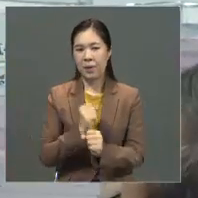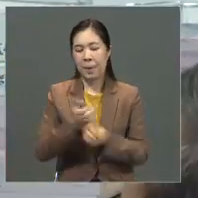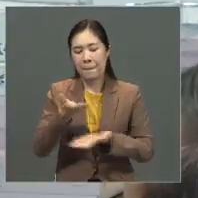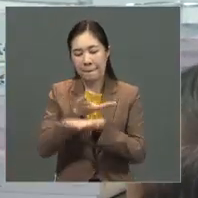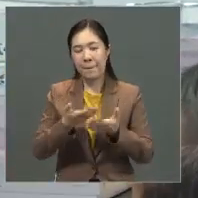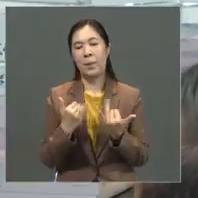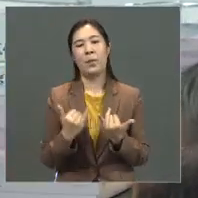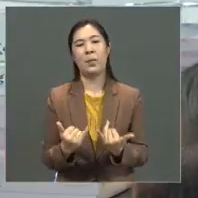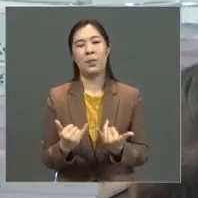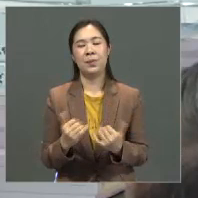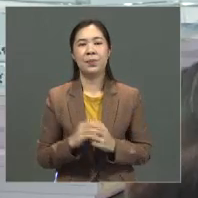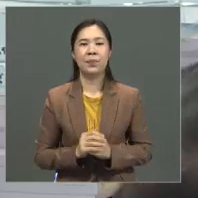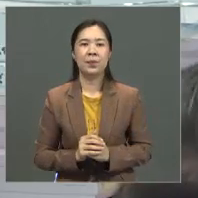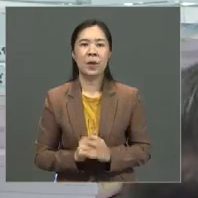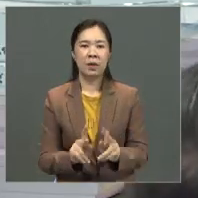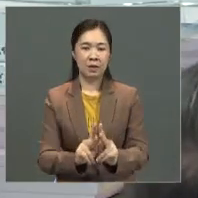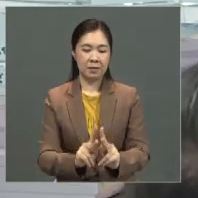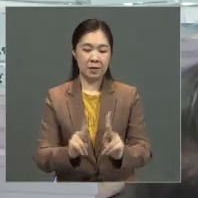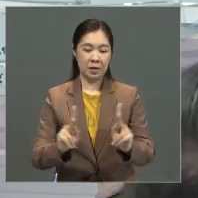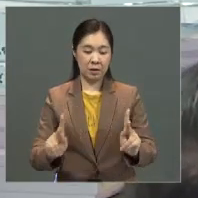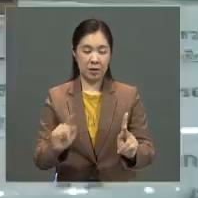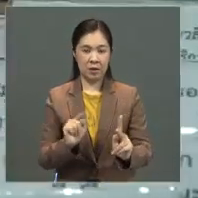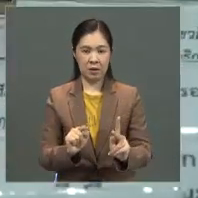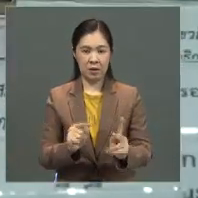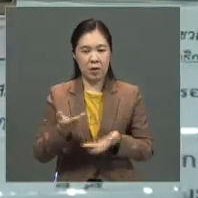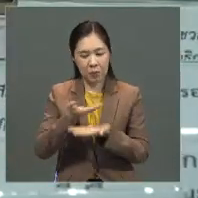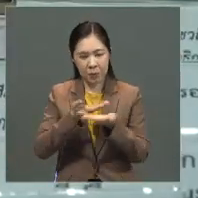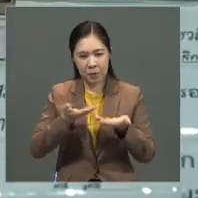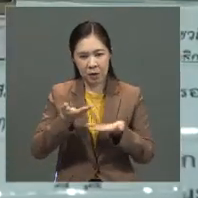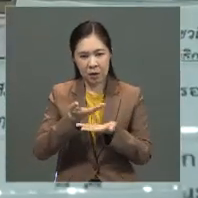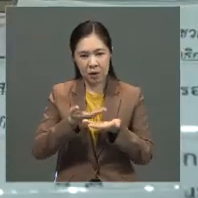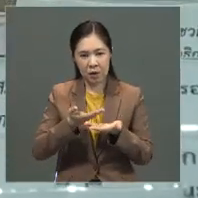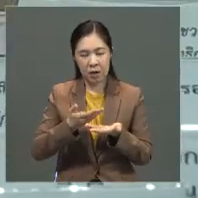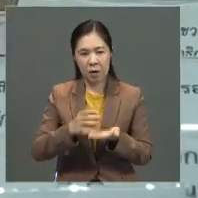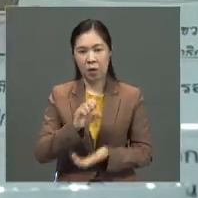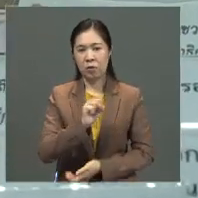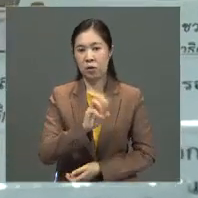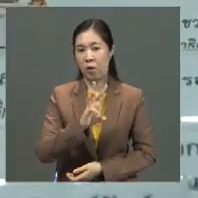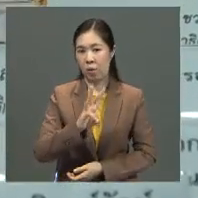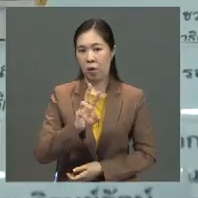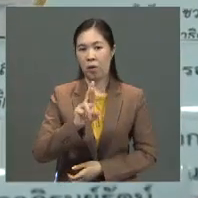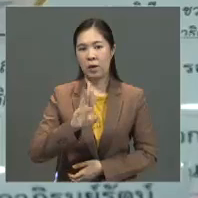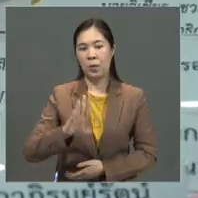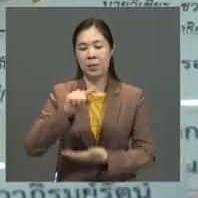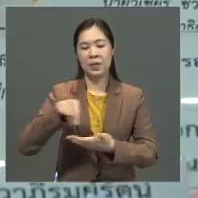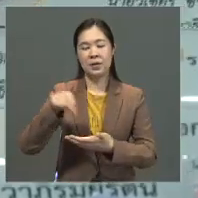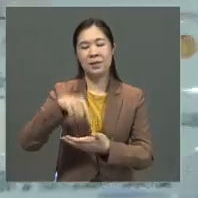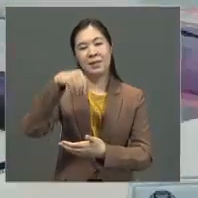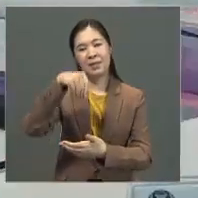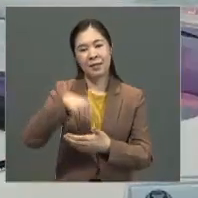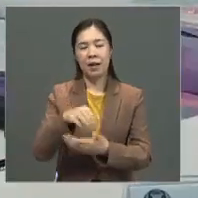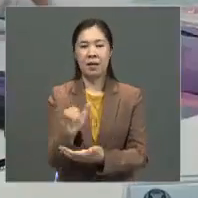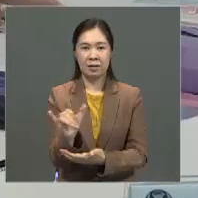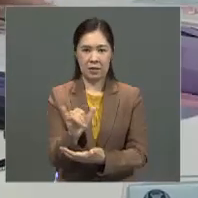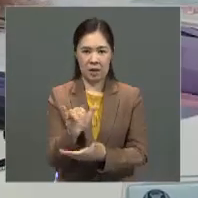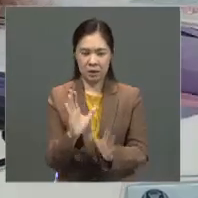ยอย่างไรก็ตามค่ะตอนนี้กรรมาธิการก็ยังไม่ได้พิจารณาประเด็นเรื่องที่มาของสว.หรือว่าเรื่องระบบการเลือกตั้งนะคะอันนี้เนี่ย